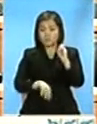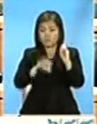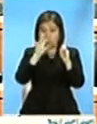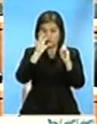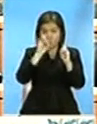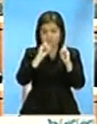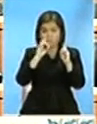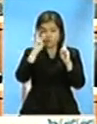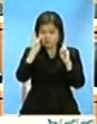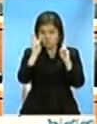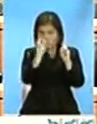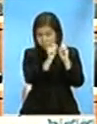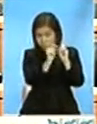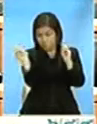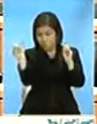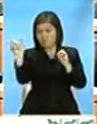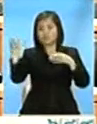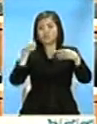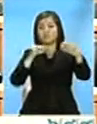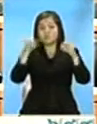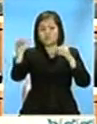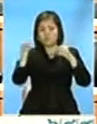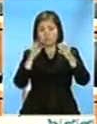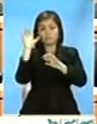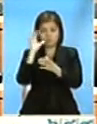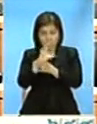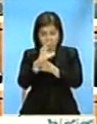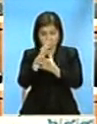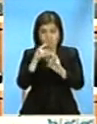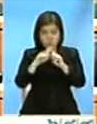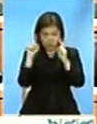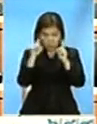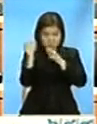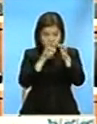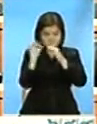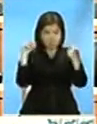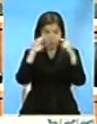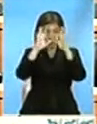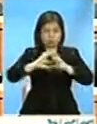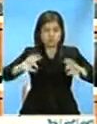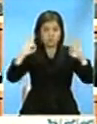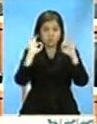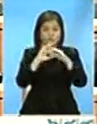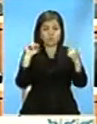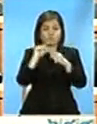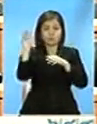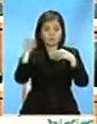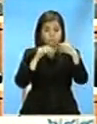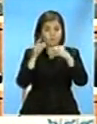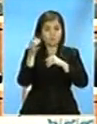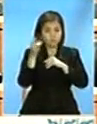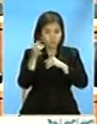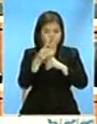94ก็ต้องอ่านทั้งมาตราครับท่านประธานครับแต่ผมจะชี้เฉพาะวรรคที่จำเป็นนะครับแต่ผมคิดว่าถ้าคำว่าโดยอนุโลมเนี่ยท่านต้องอ่านมาต